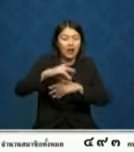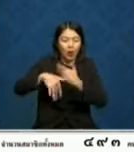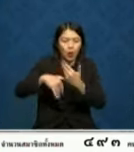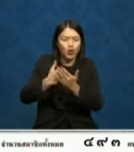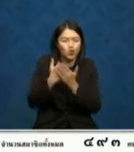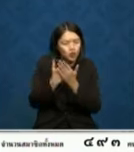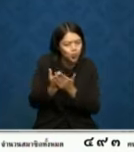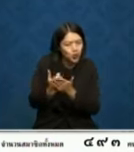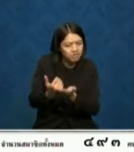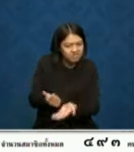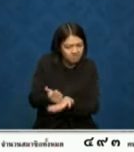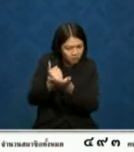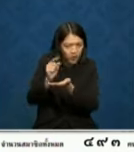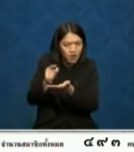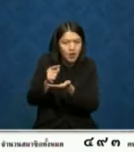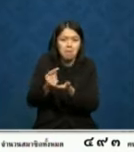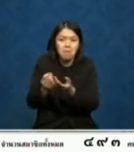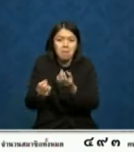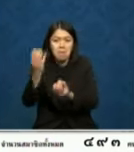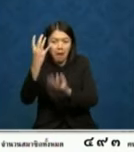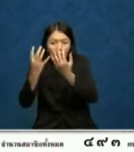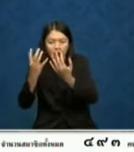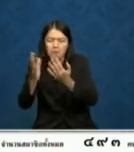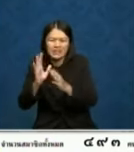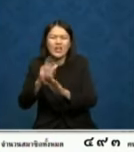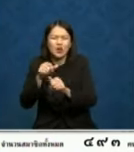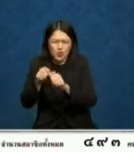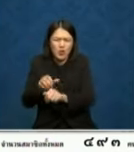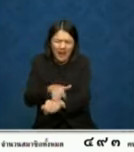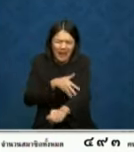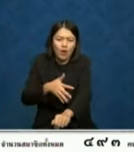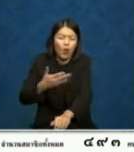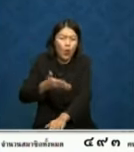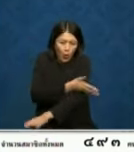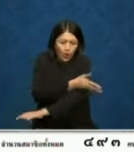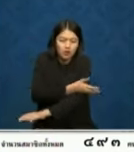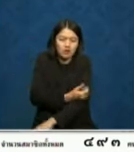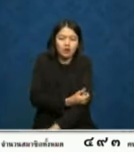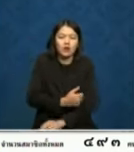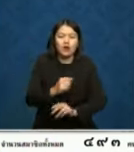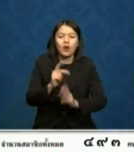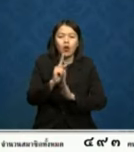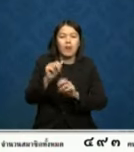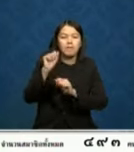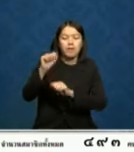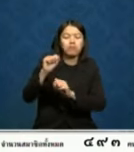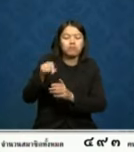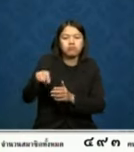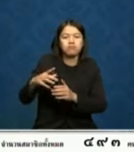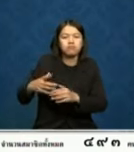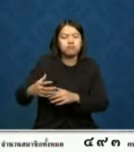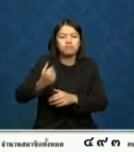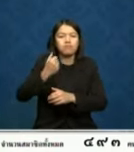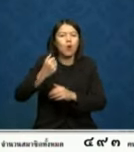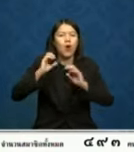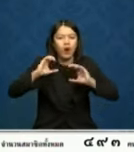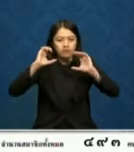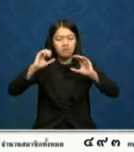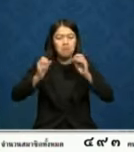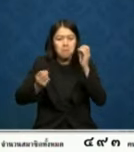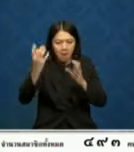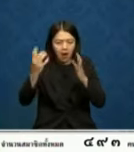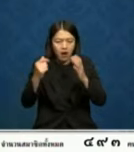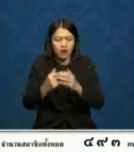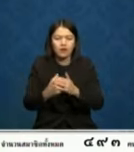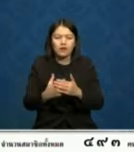ที่ท่านบอกว่าอยู่ในเขตป่าทั้งๆที่เขาอยู่ก่อนเหล่าเนี้ยทำให้ที่ดินของเขาเนี่ยชอบด้วยกฎหมายนะครับเขาจะได้พัฒนา